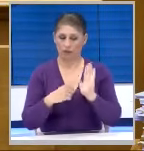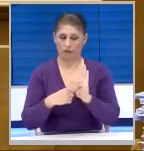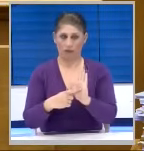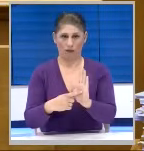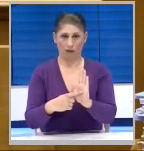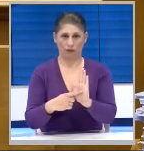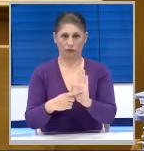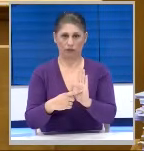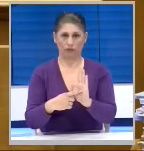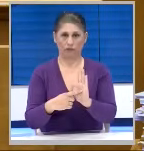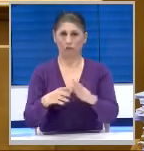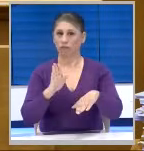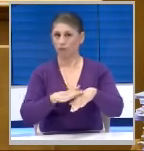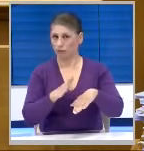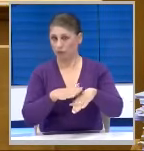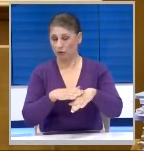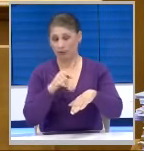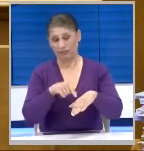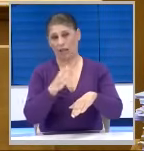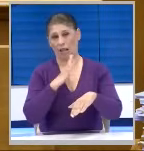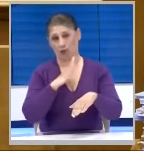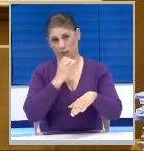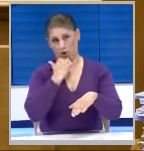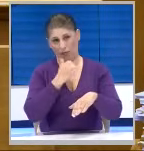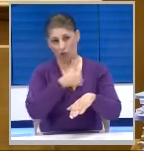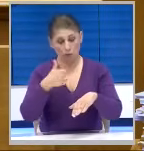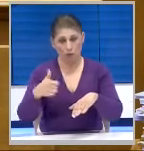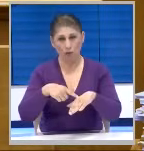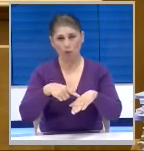ως αιτιολογία και